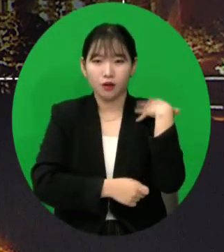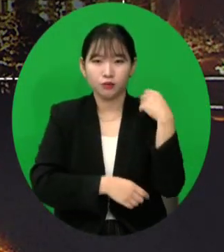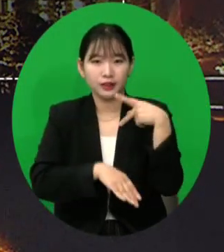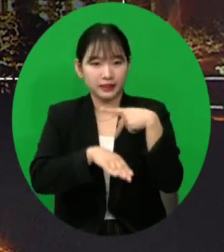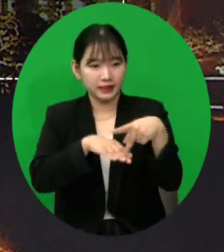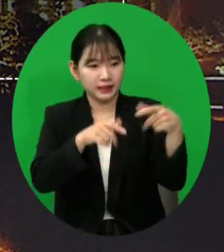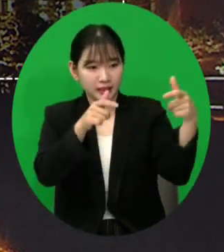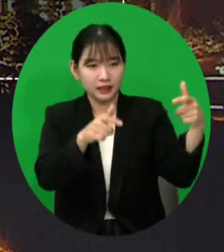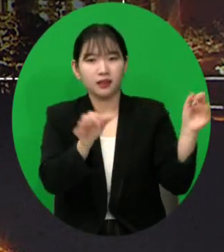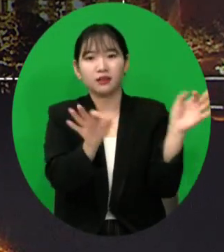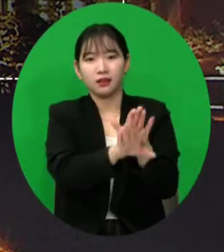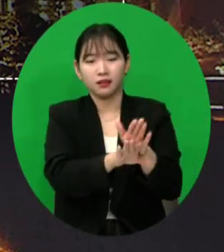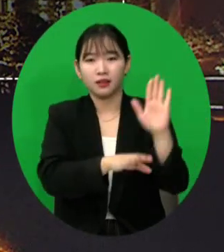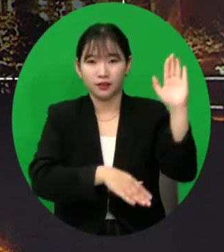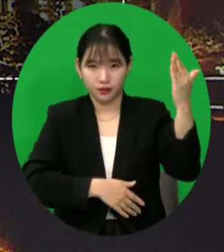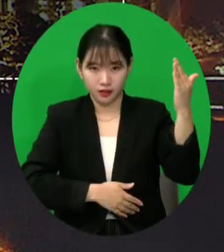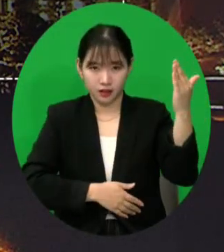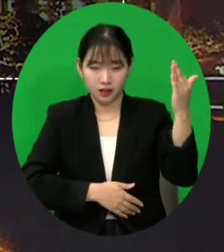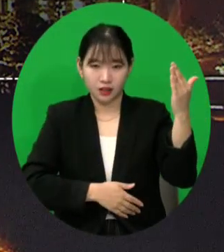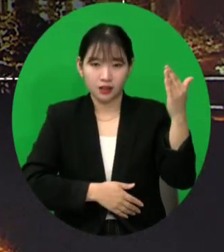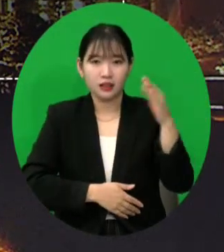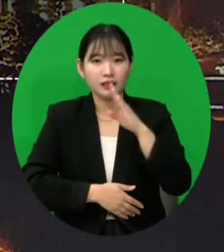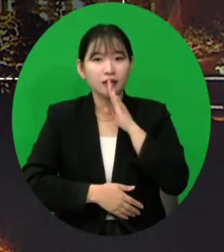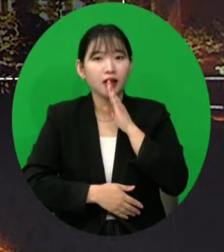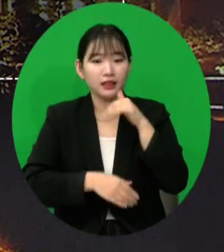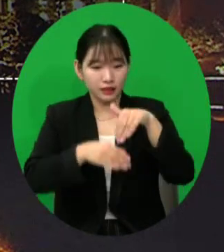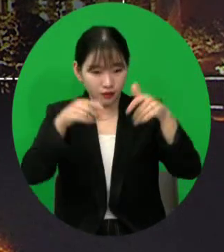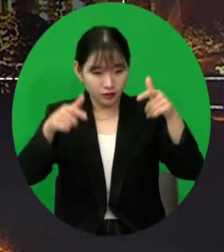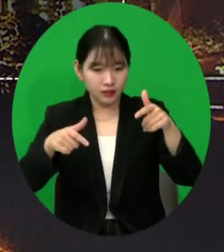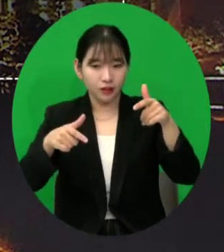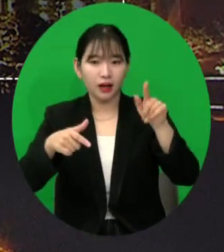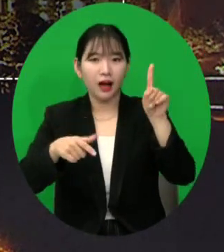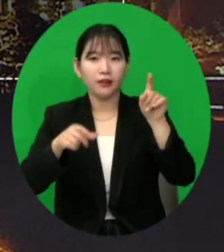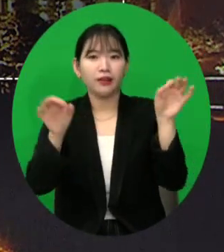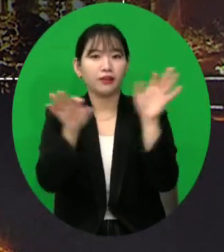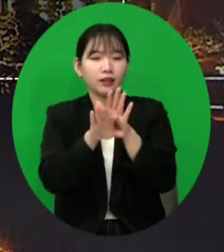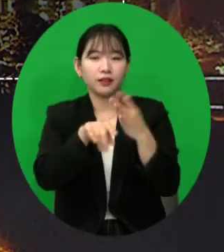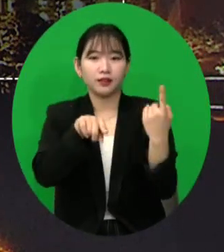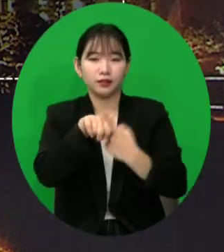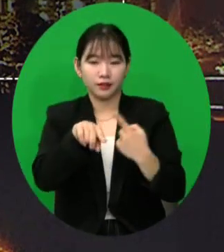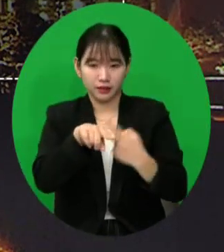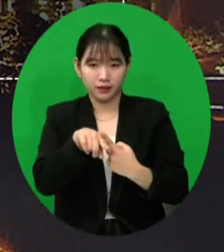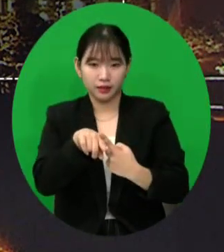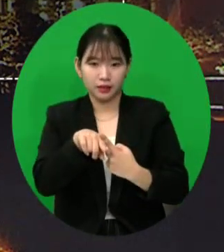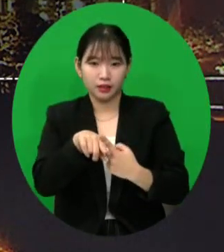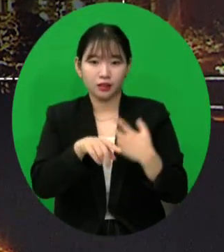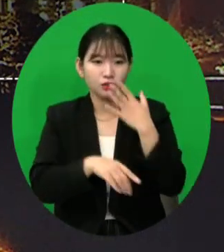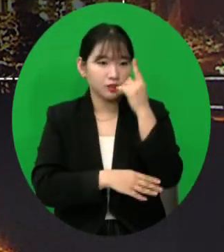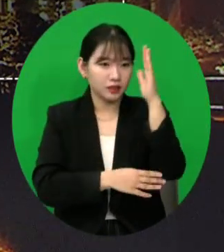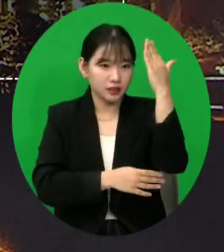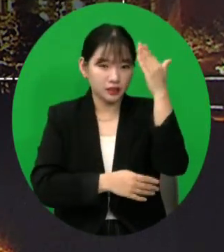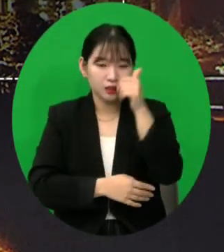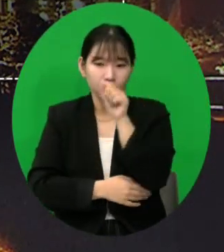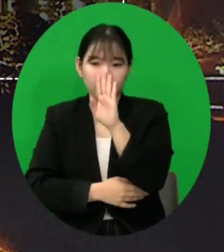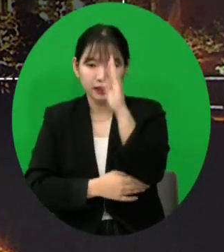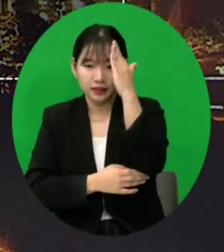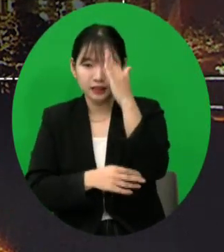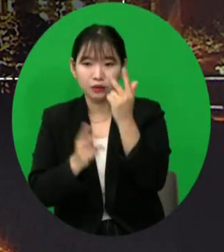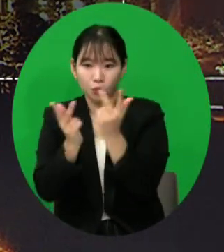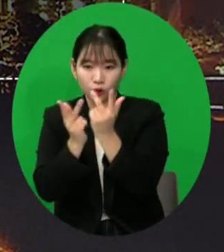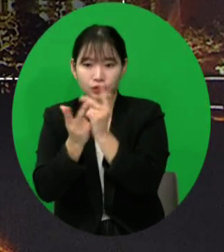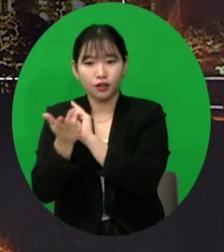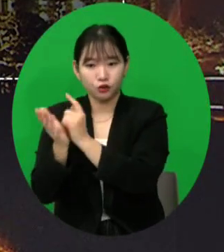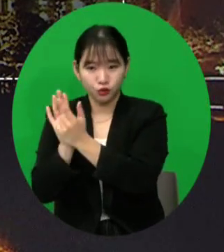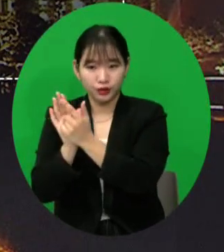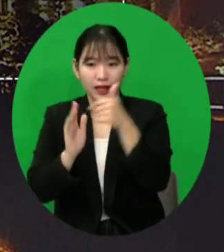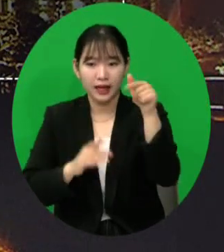신안 선거구가 없어집니다. 사실상 선거구가 공중 분해되는 겁니다. 순천시, 광양시, 곡성군,